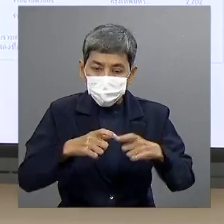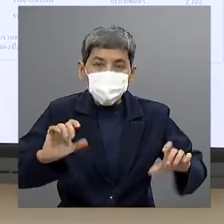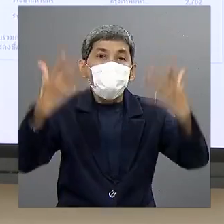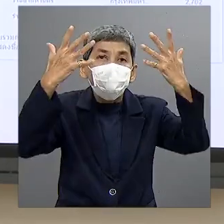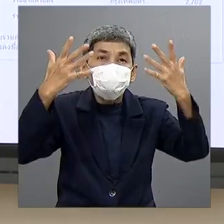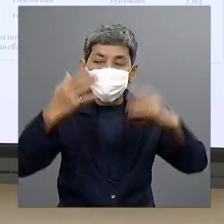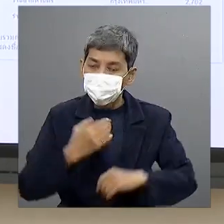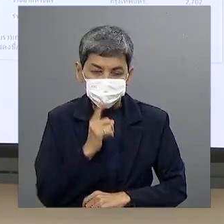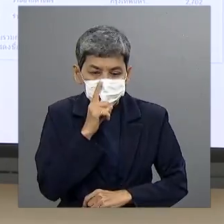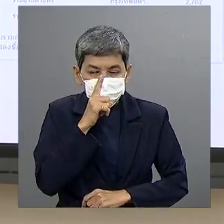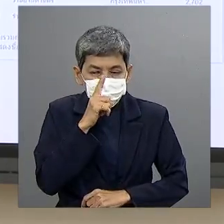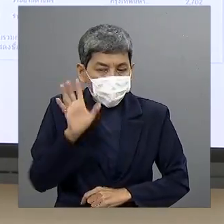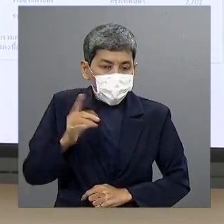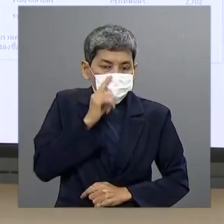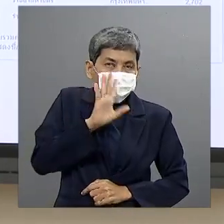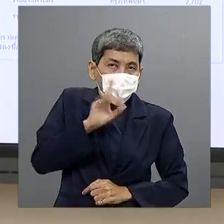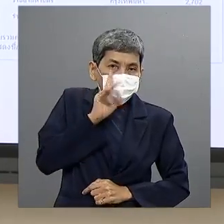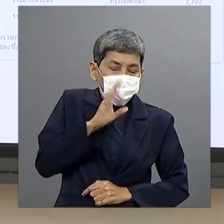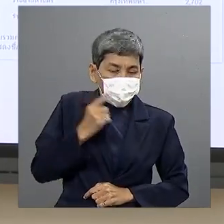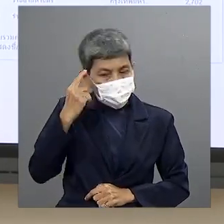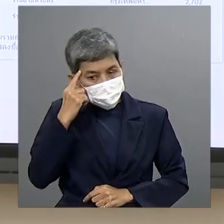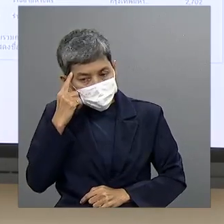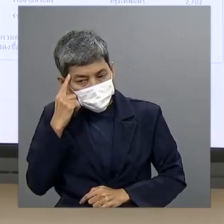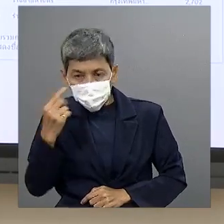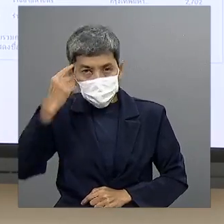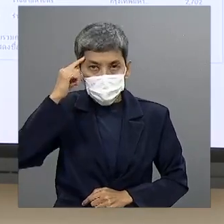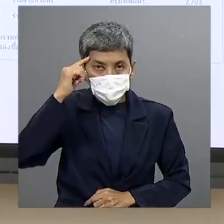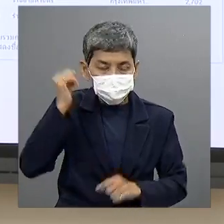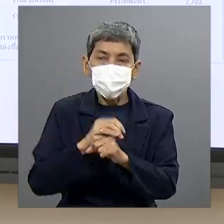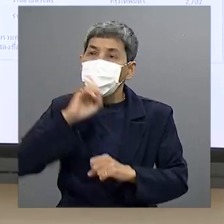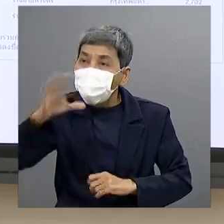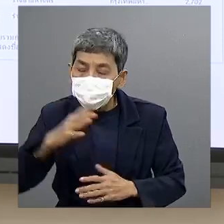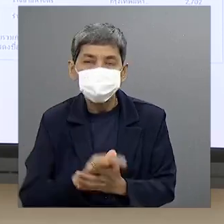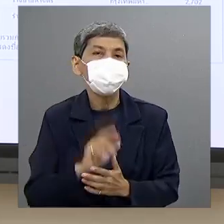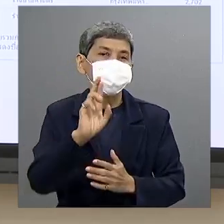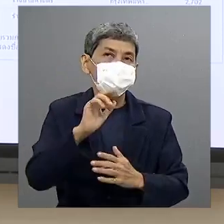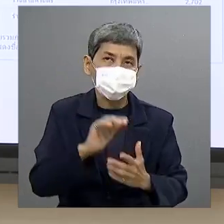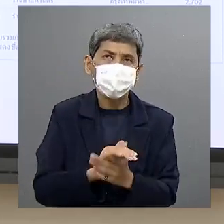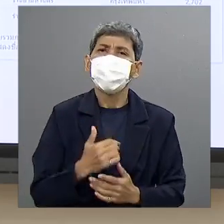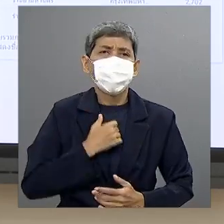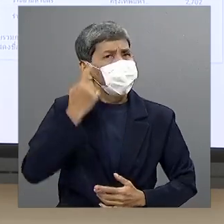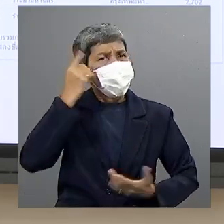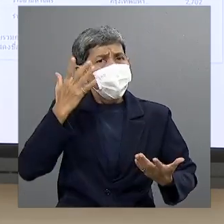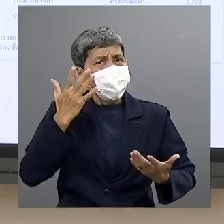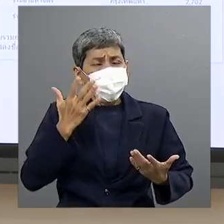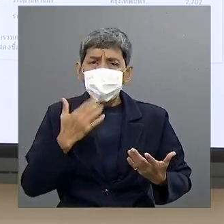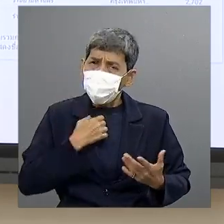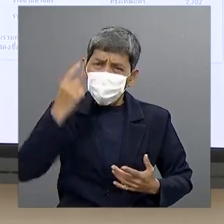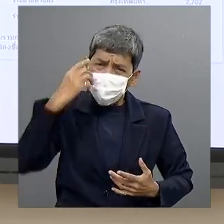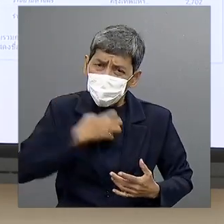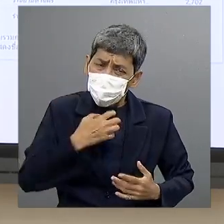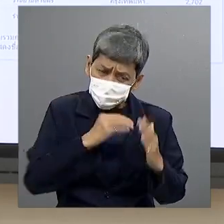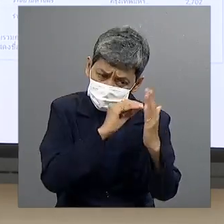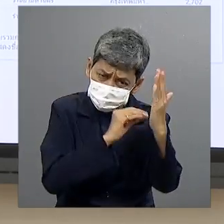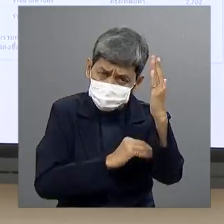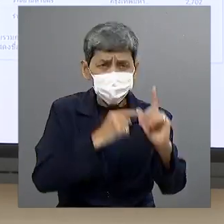จนะฮะตรวจแต่ท่านไม่บันทึกผลนะครับอันนี้ก็ยิ่งหนักเลยนะครับเพราะว่าเราก็จะไม่รู้สถานการณ์เลยว่าท่านตรวจแล้วเป็นบวกหรือเป็นลบถ้าท่